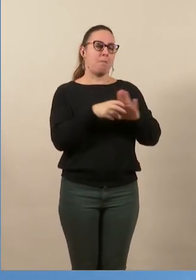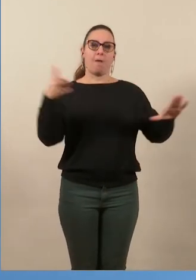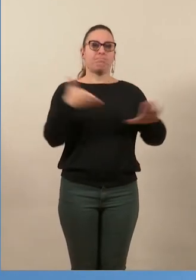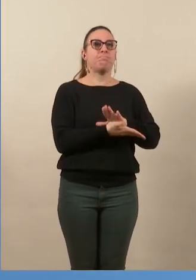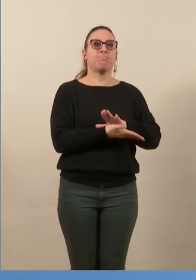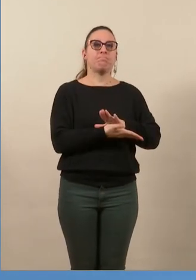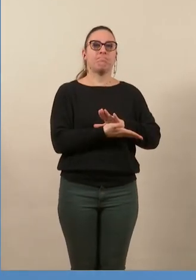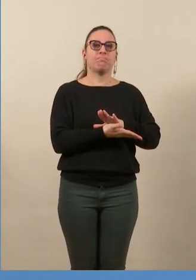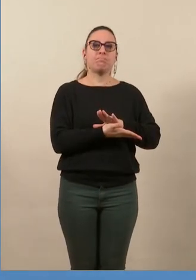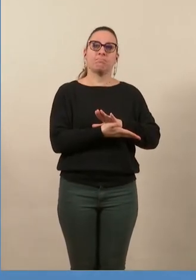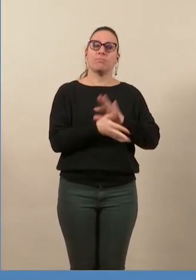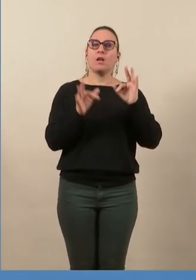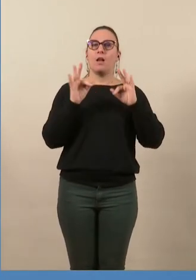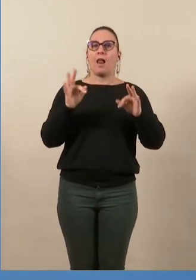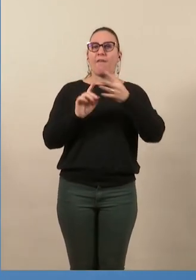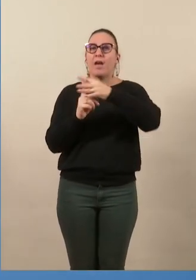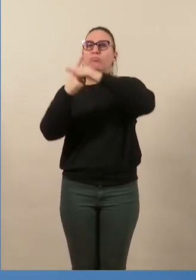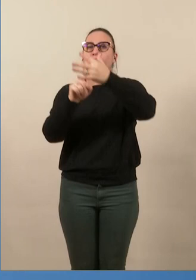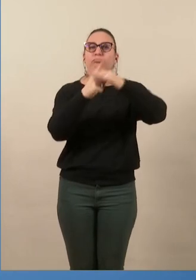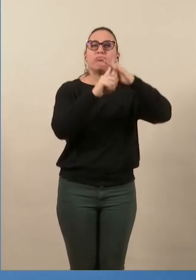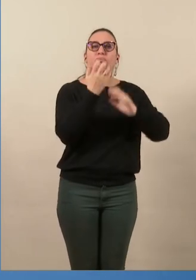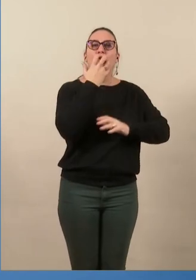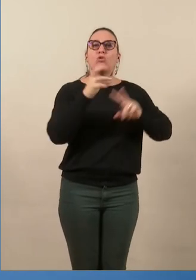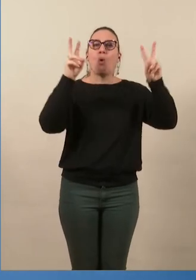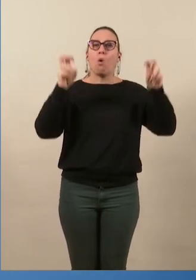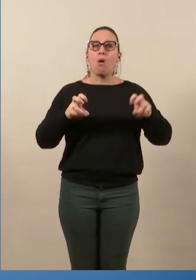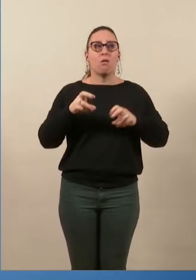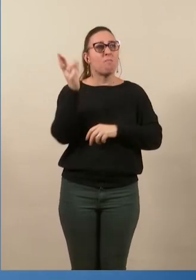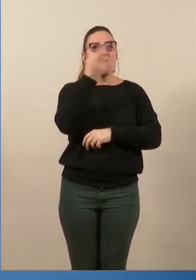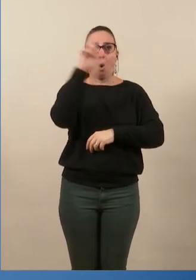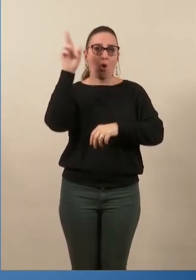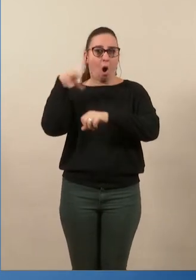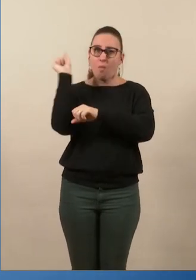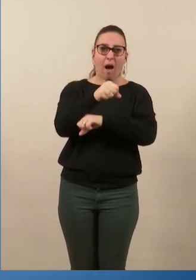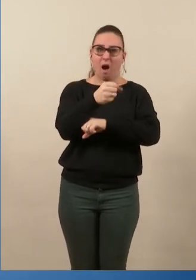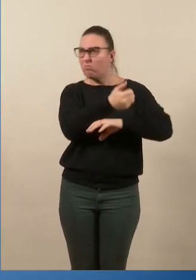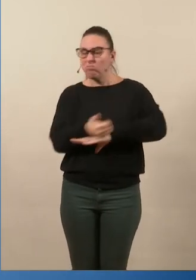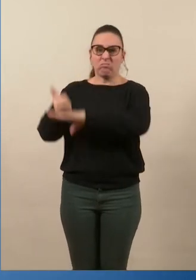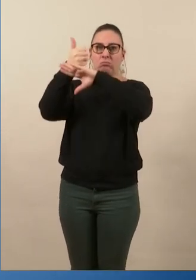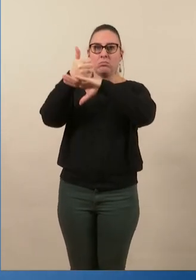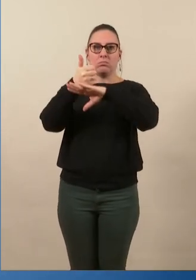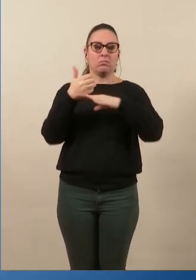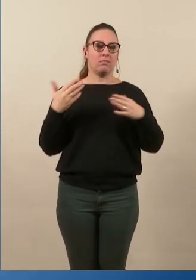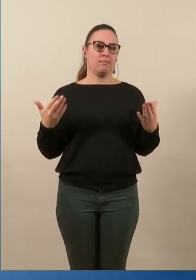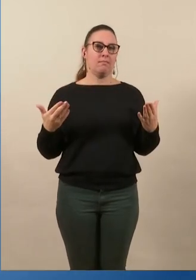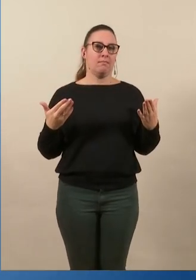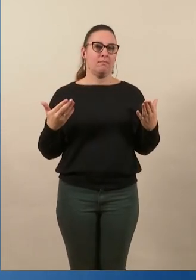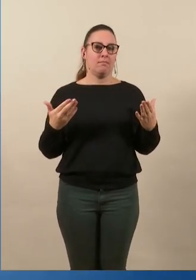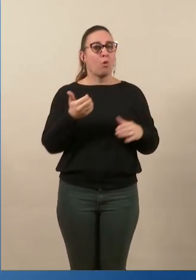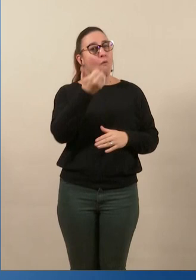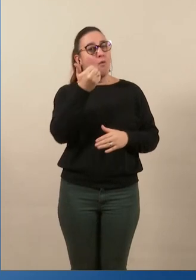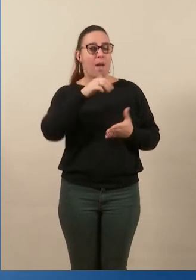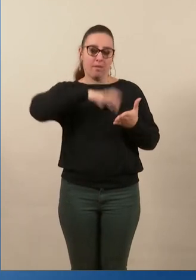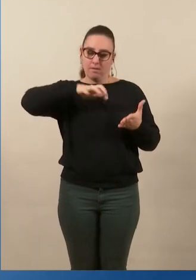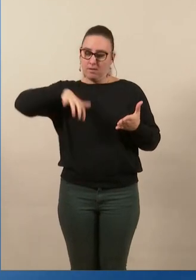sur la création d'ilot de chaleur et que vous aviez battu le record donc il est incontestable que ce que vous écrivez